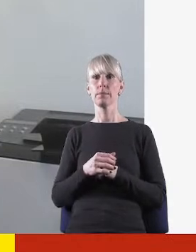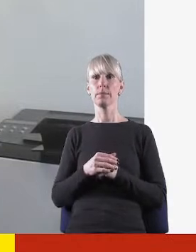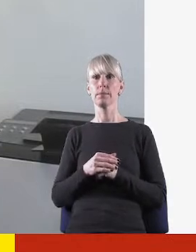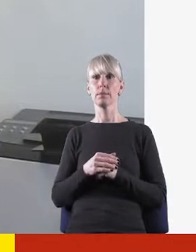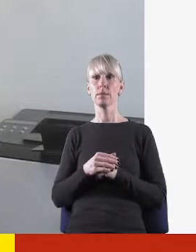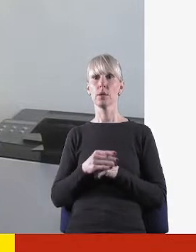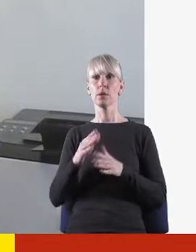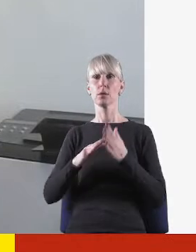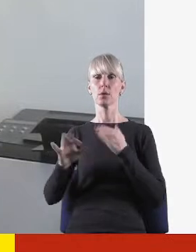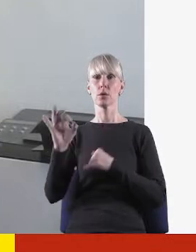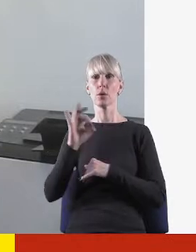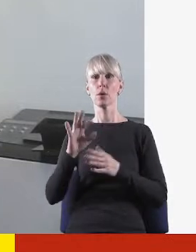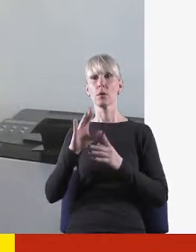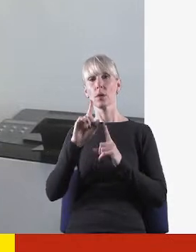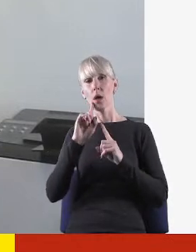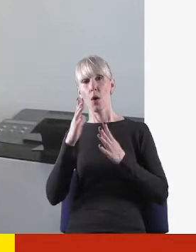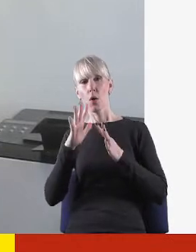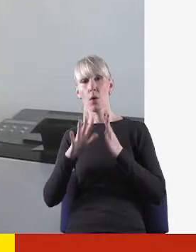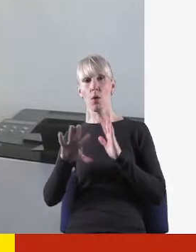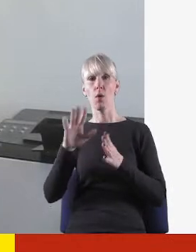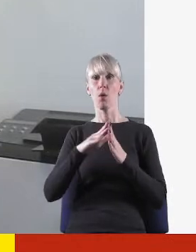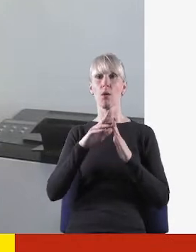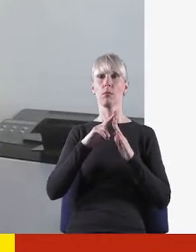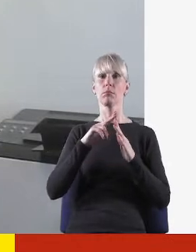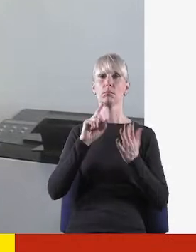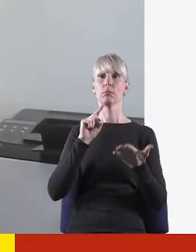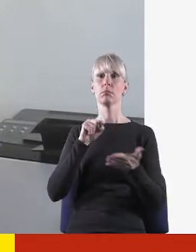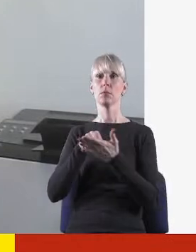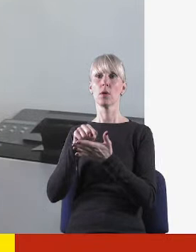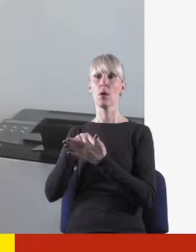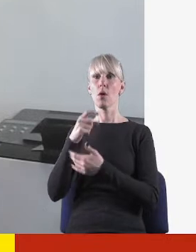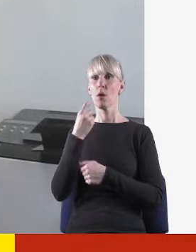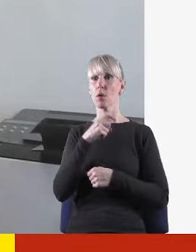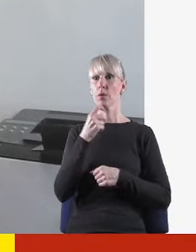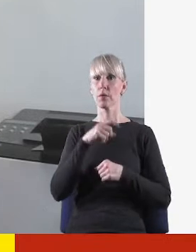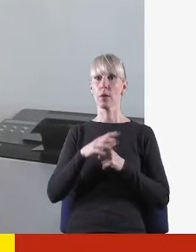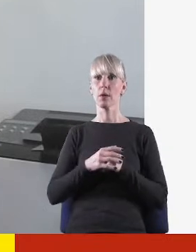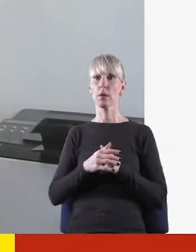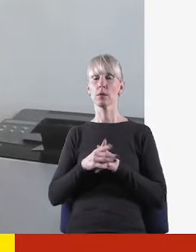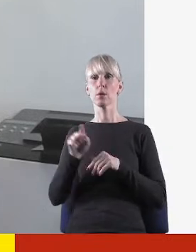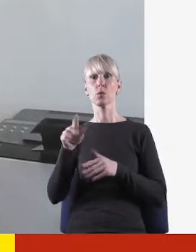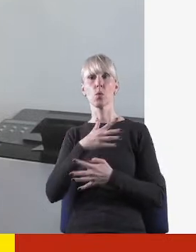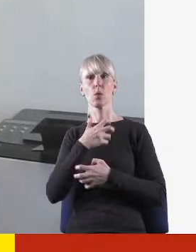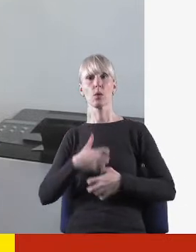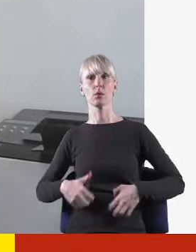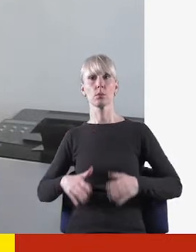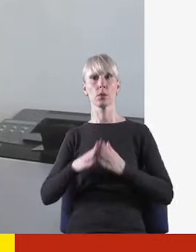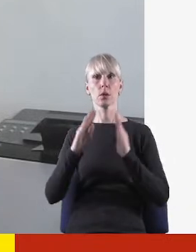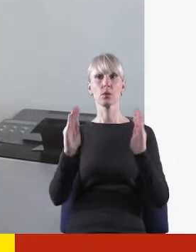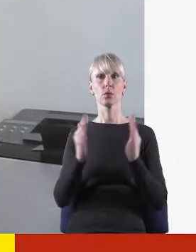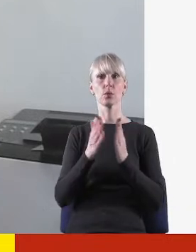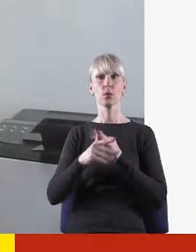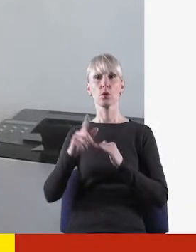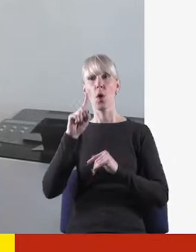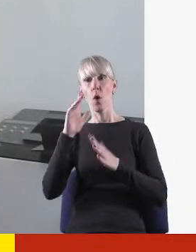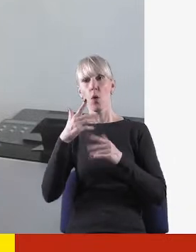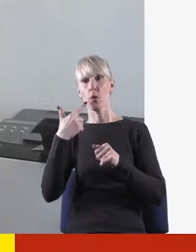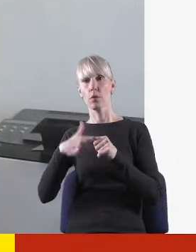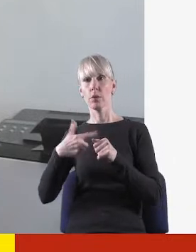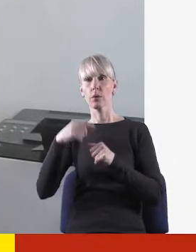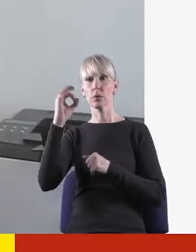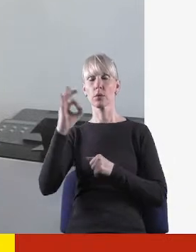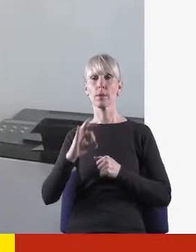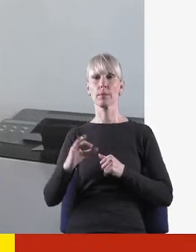kwietnia wskazywały, że nasza gospodarka skurczy się o 20%. Natomiast ja